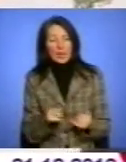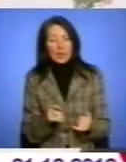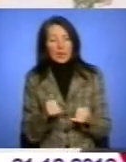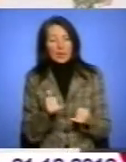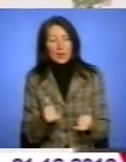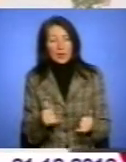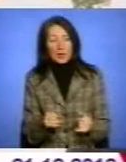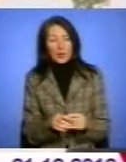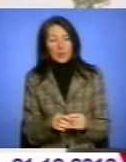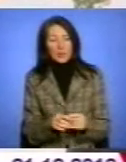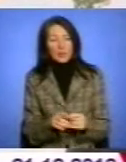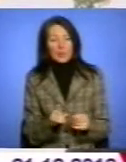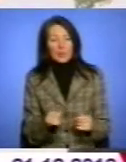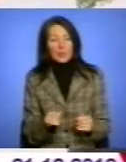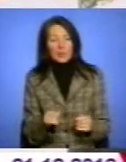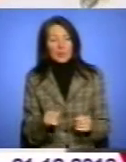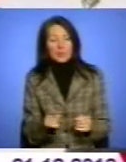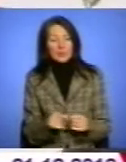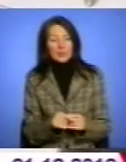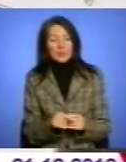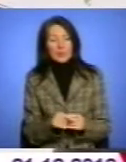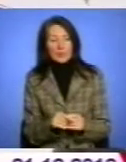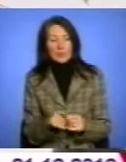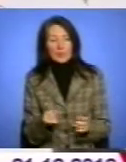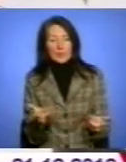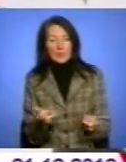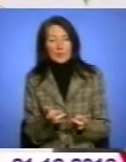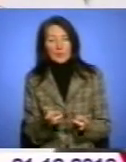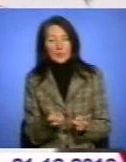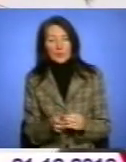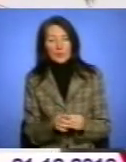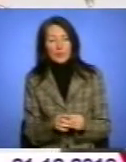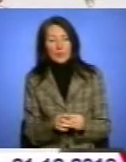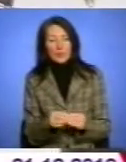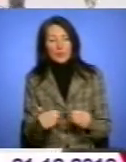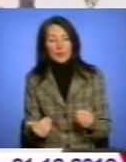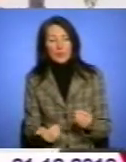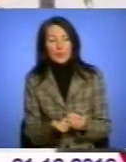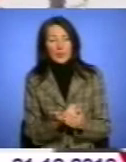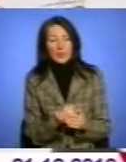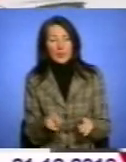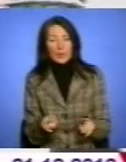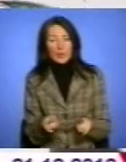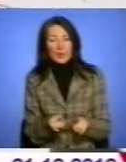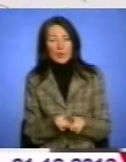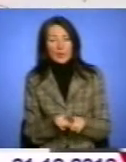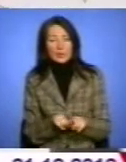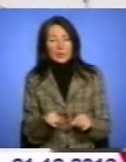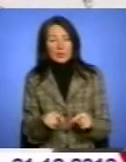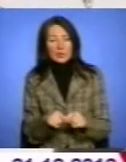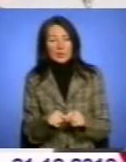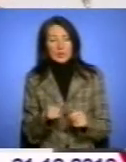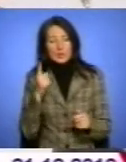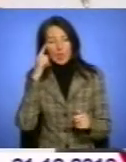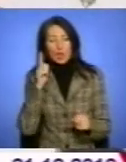вони великі, треба про це подумати. Ну, в принципі, страшно, тому що різні є випадки по телевізору чути із новин про бурульки. Але я